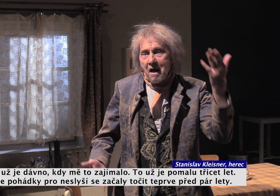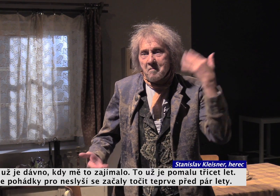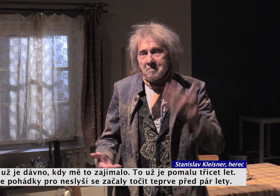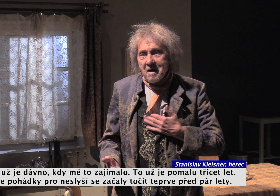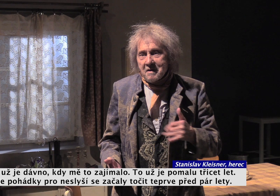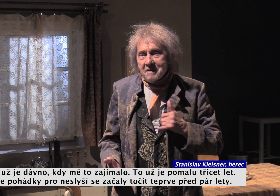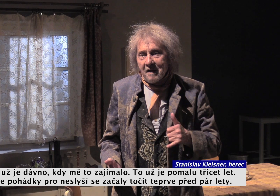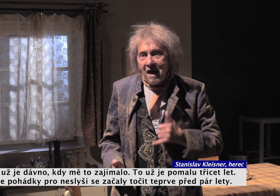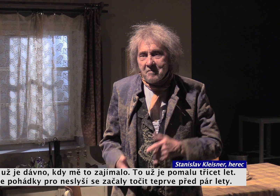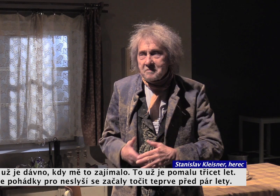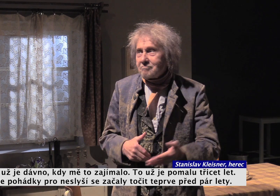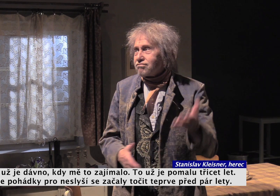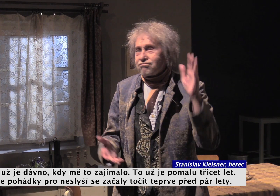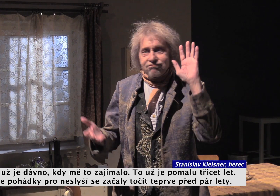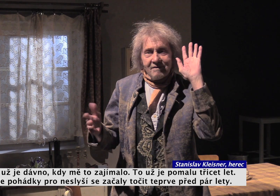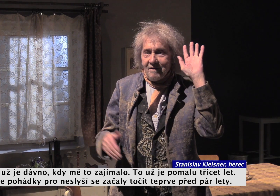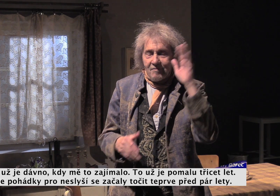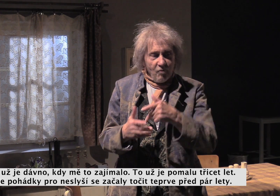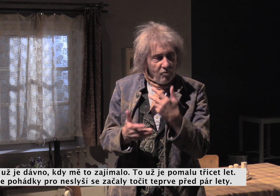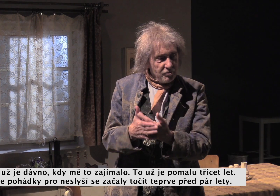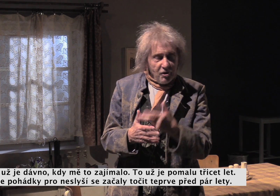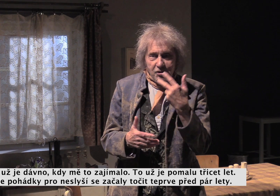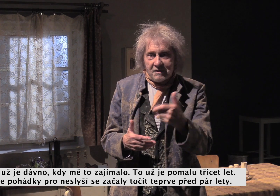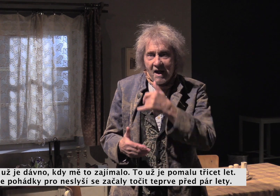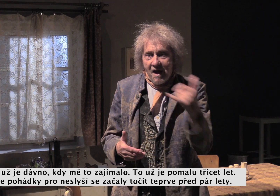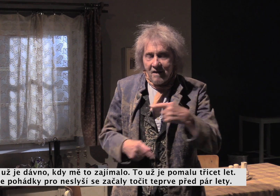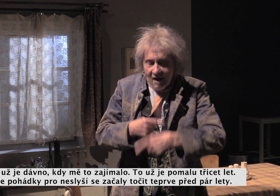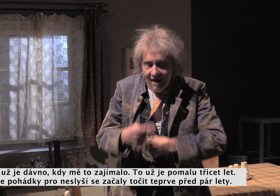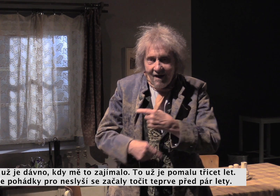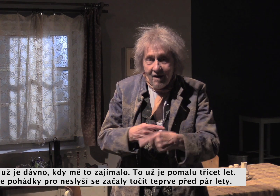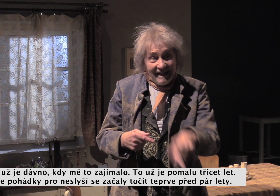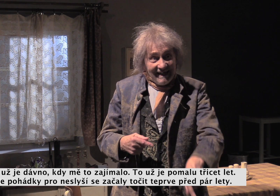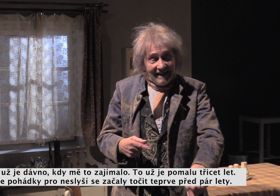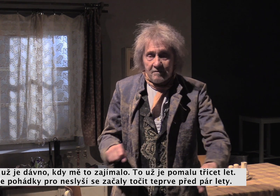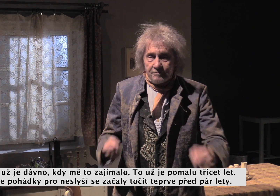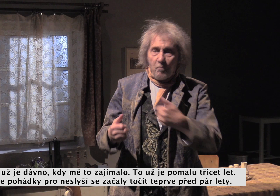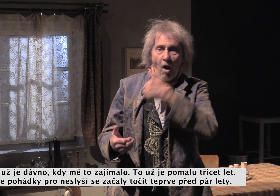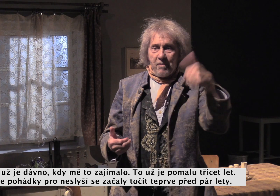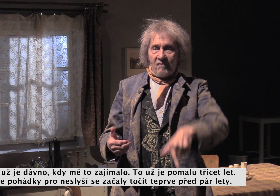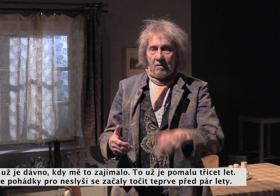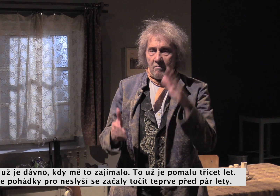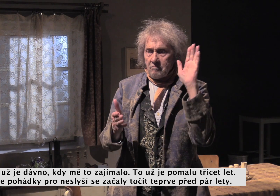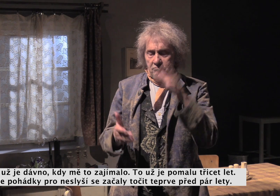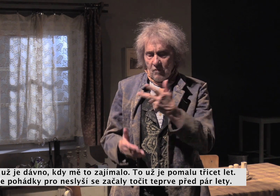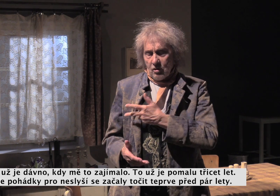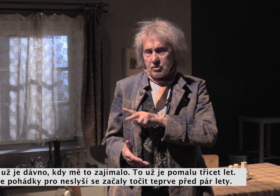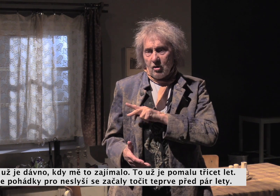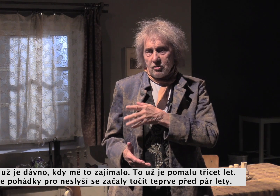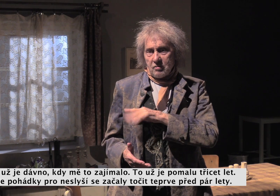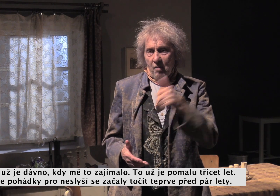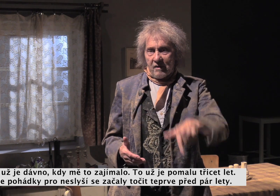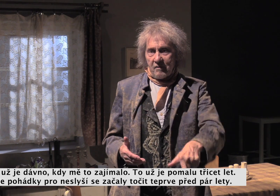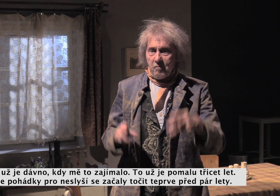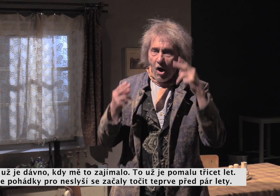To už je dávno, kdy mě to zajímalo. To už je pomalu 30 let. Ale pohádky pro neslyšící se začaly